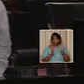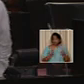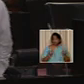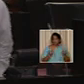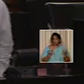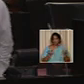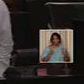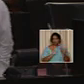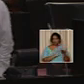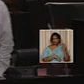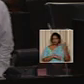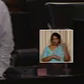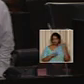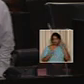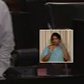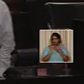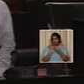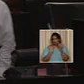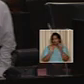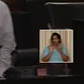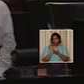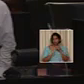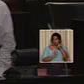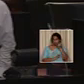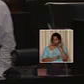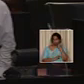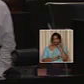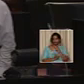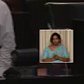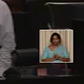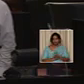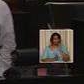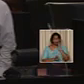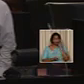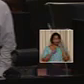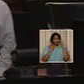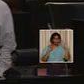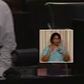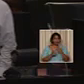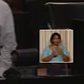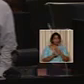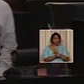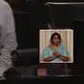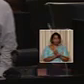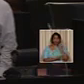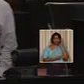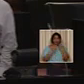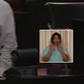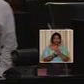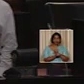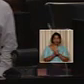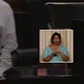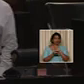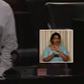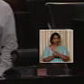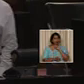බව පහුගිය සිදුවීම්වල ඔබතුමාත් දන්නවා දැන් සංචාරක පොලිසි ස්ථාපනය කරන්න කියලා අපි ඉල්ලීම් කරලා